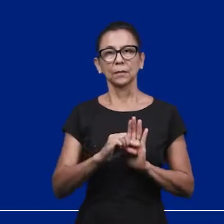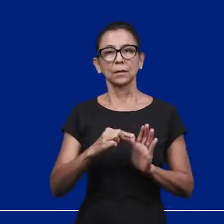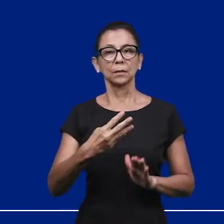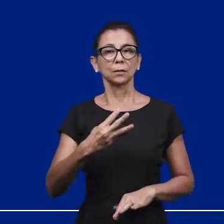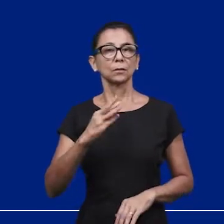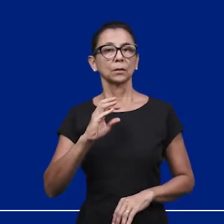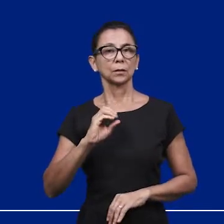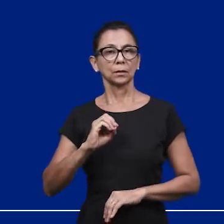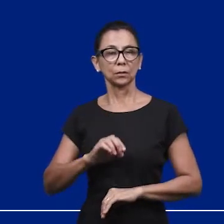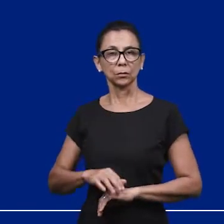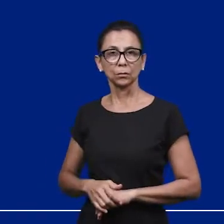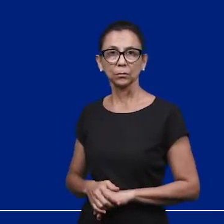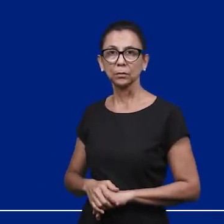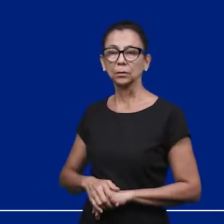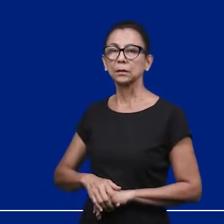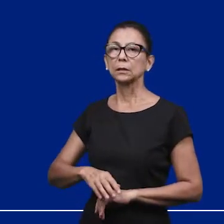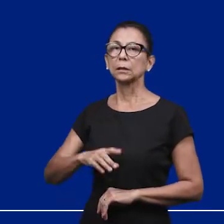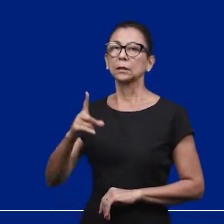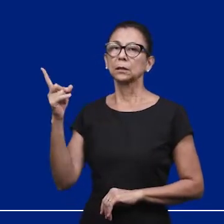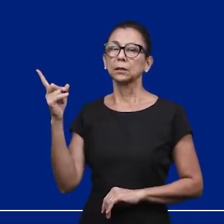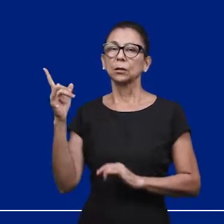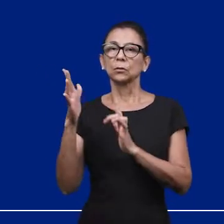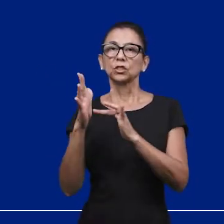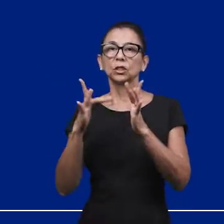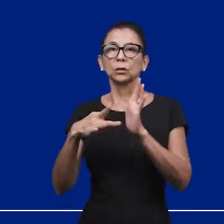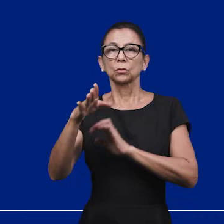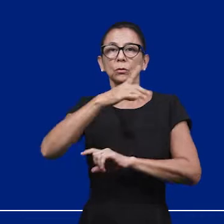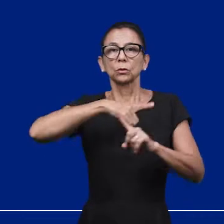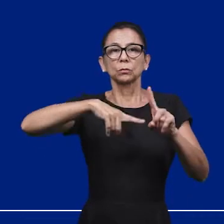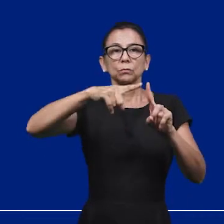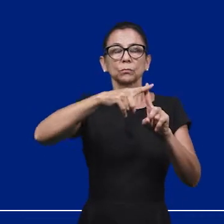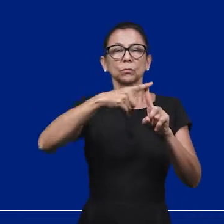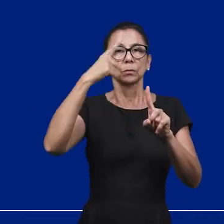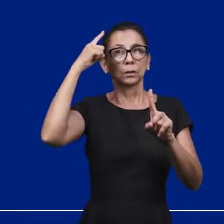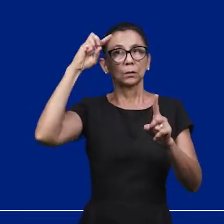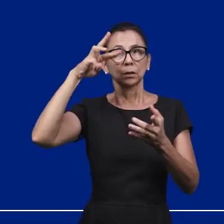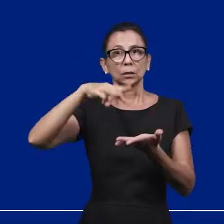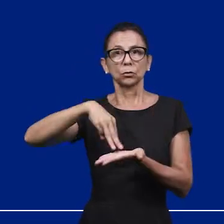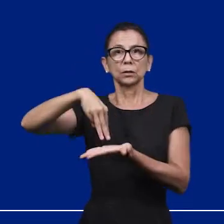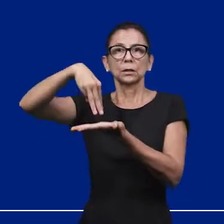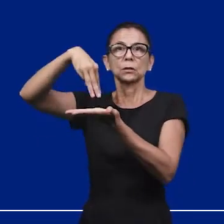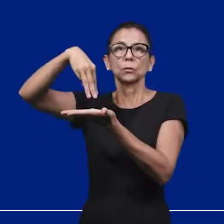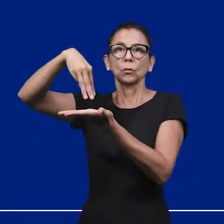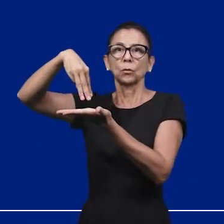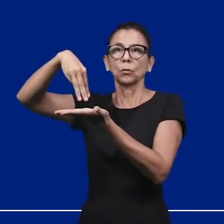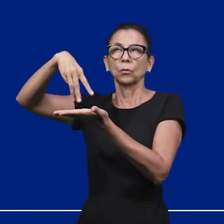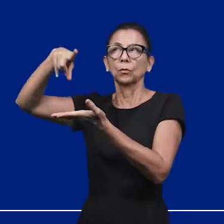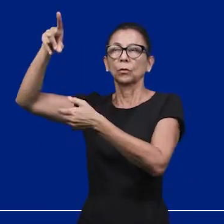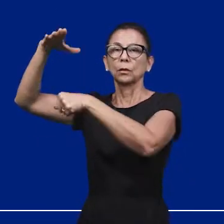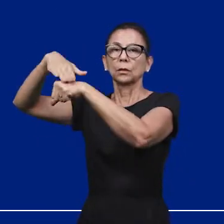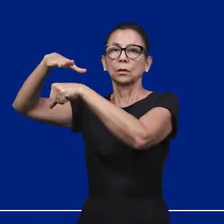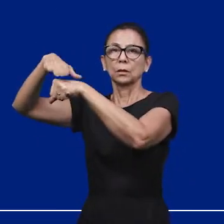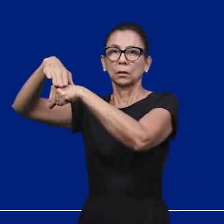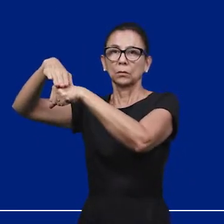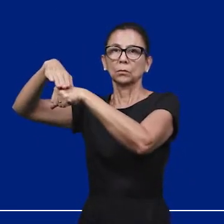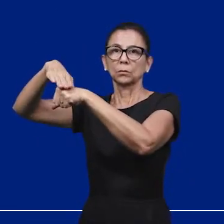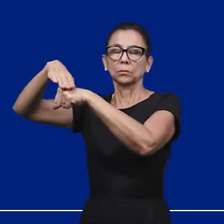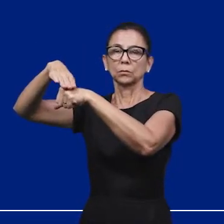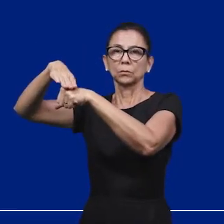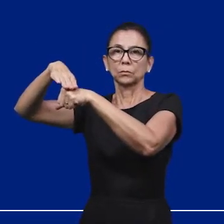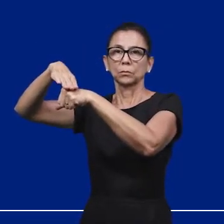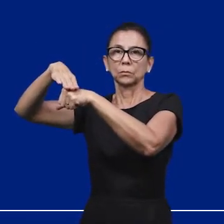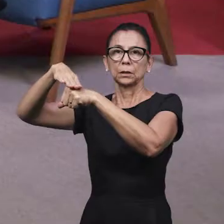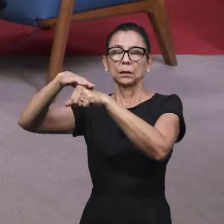10, 40, qui dit, à celui, Dieu l'a ressuscité au troisième jour et a fait qu'il